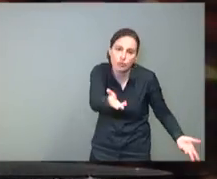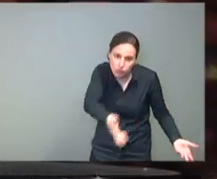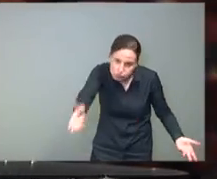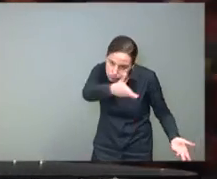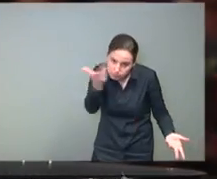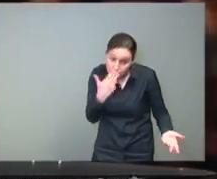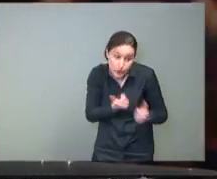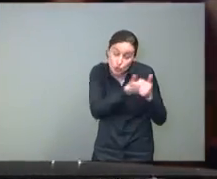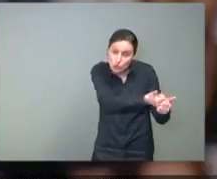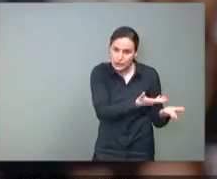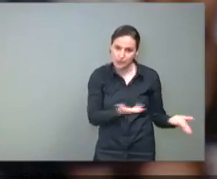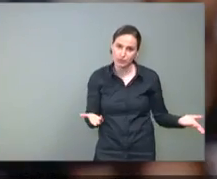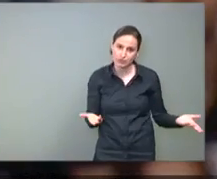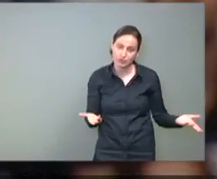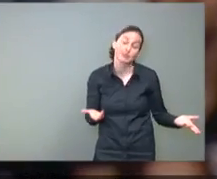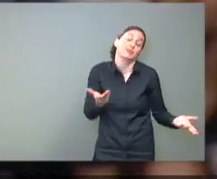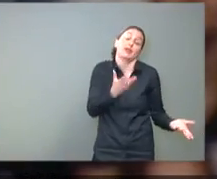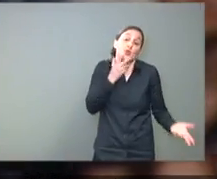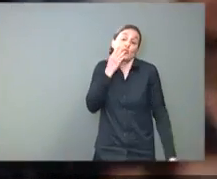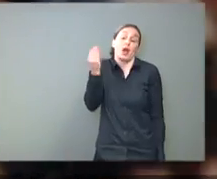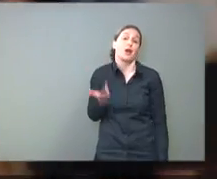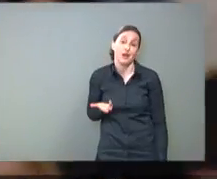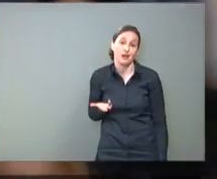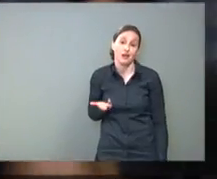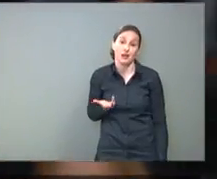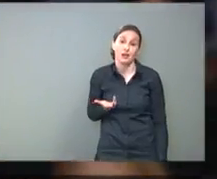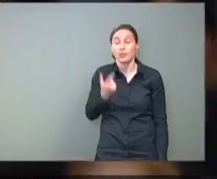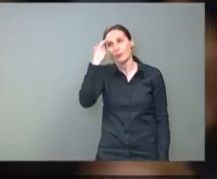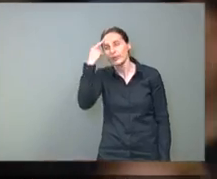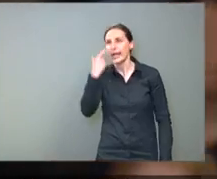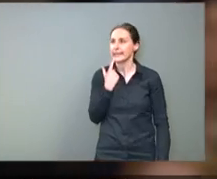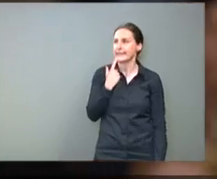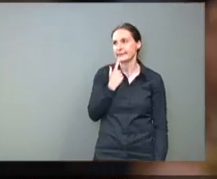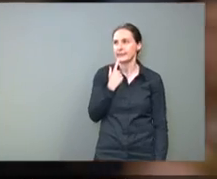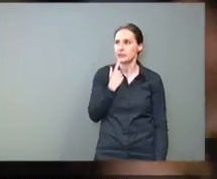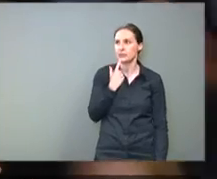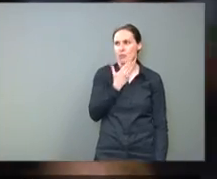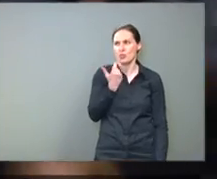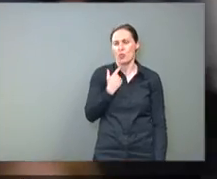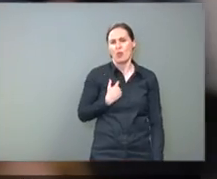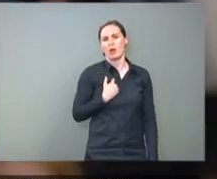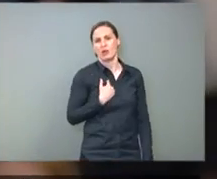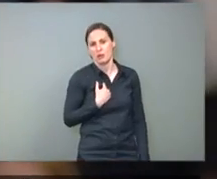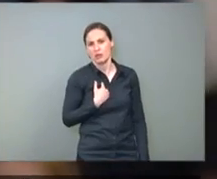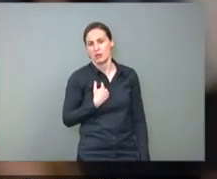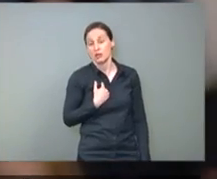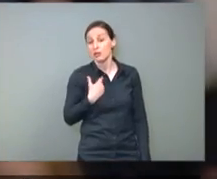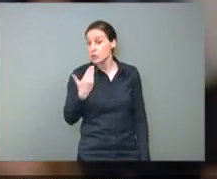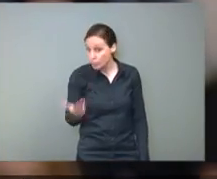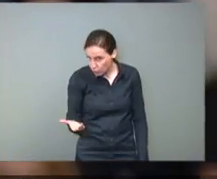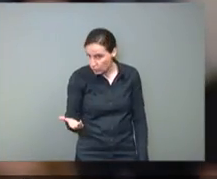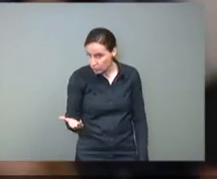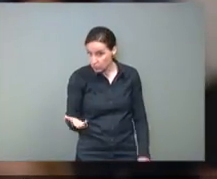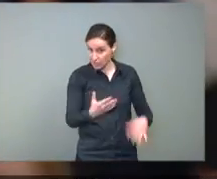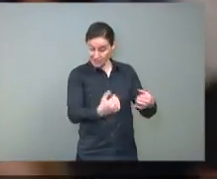Vous vous diriez, ben, ça va peut-être arranger les choses. C'est comme ça que ça se passe. Donc, cette activité financière surplombe l'activité